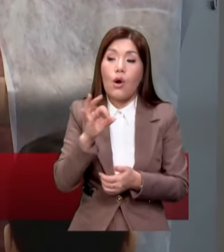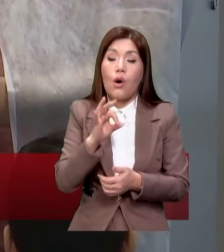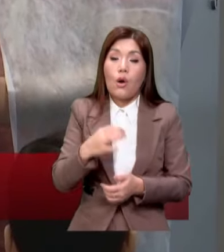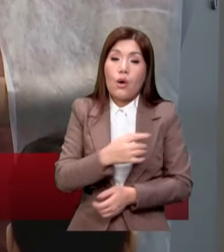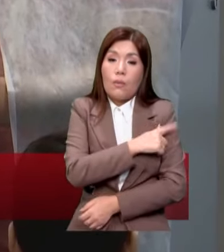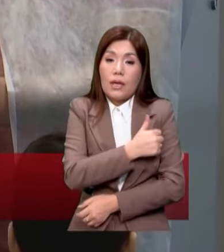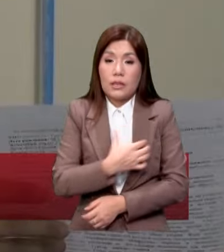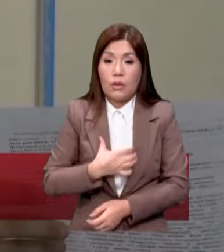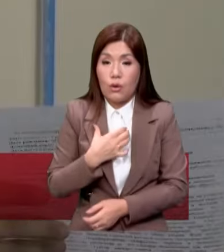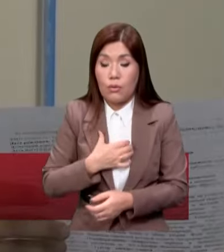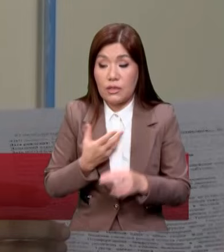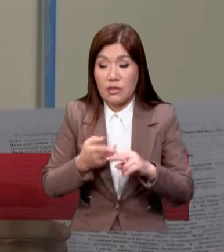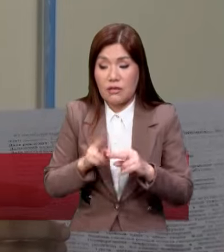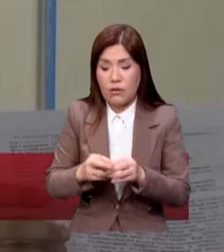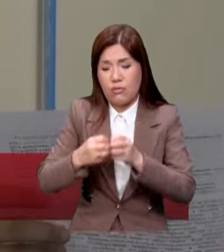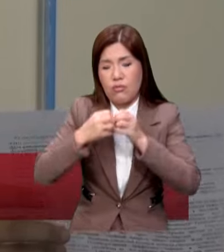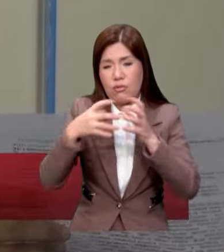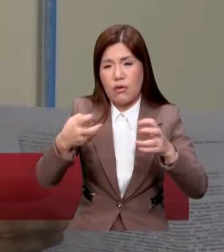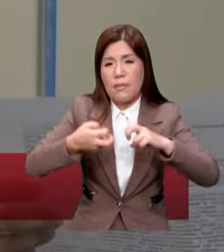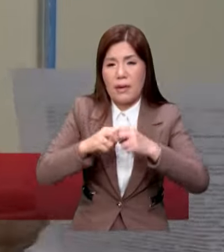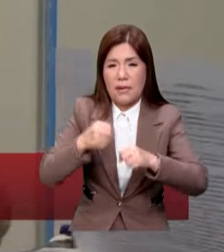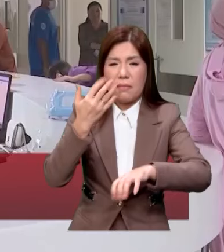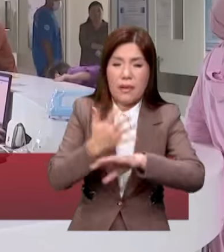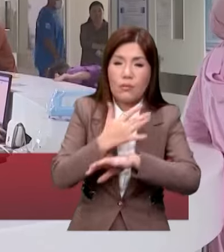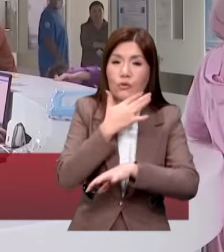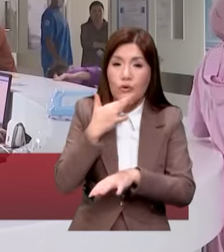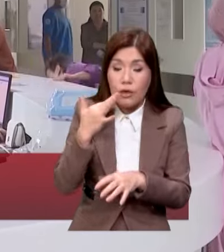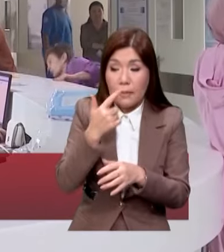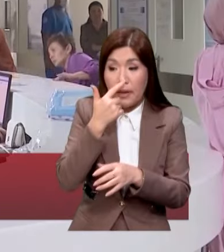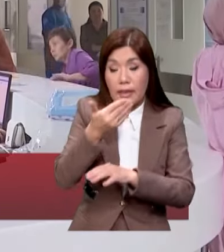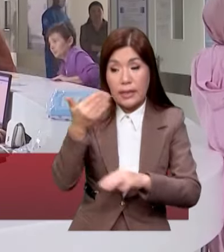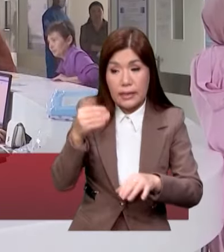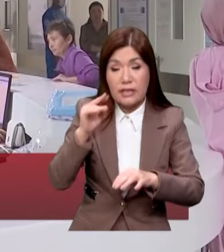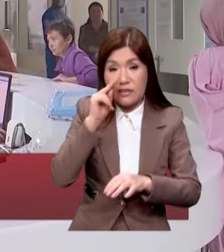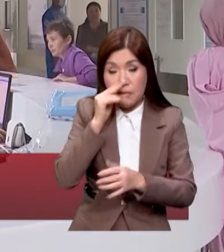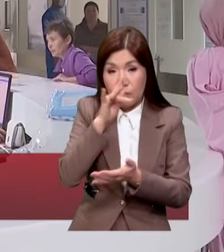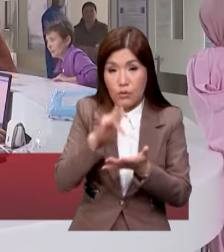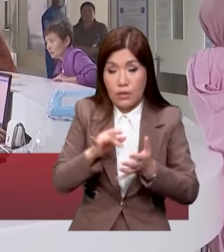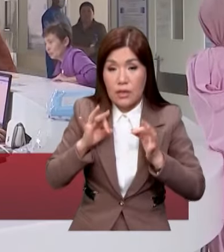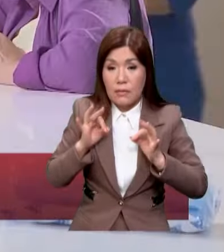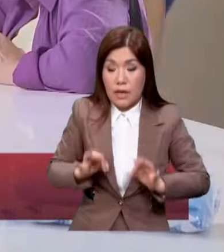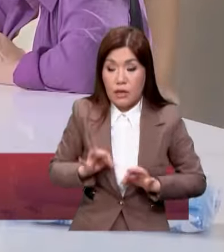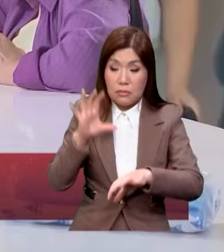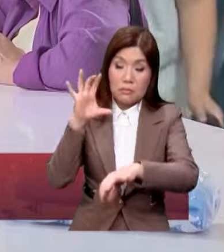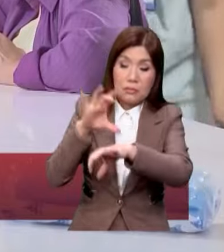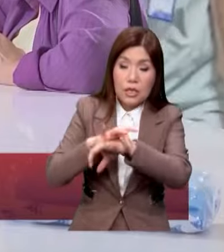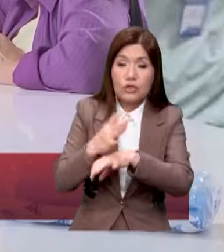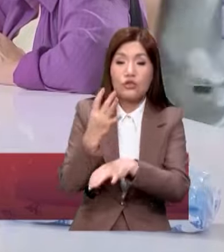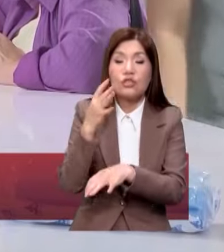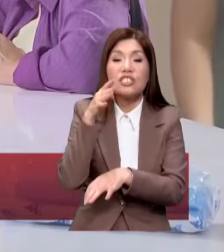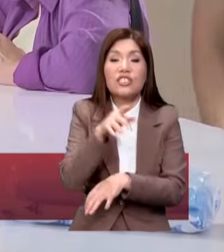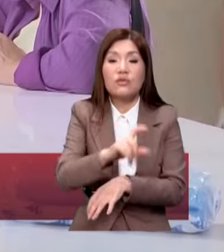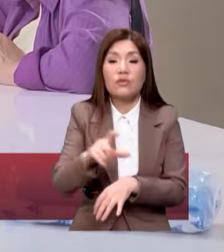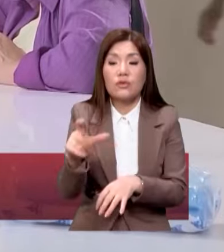ОСМС не первый раз оказывается в центре скандала. К примеру, только в Шымкенте недавно прокуроры выявили почти 4000 пациентов, которые не получили